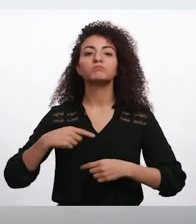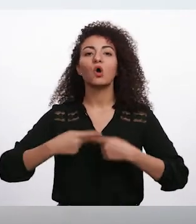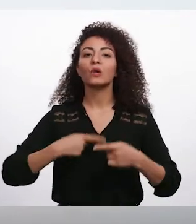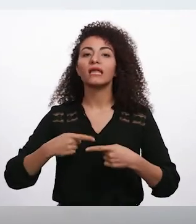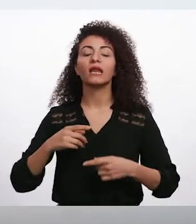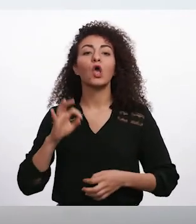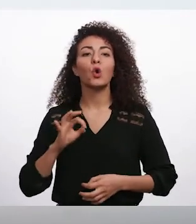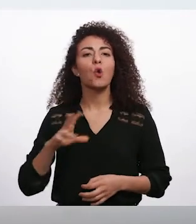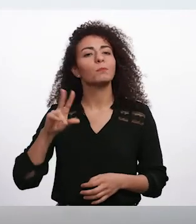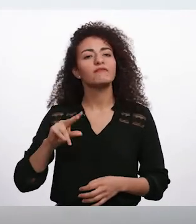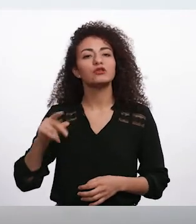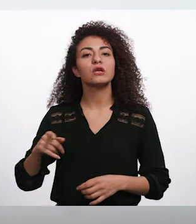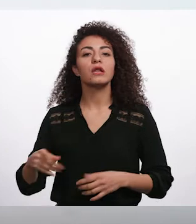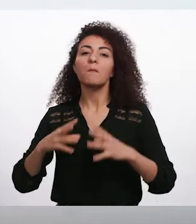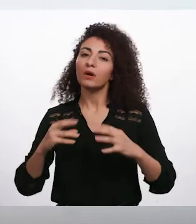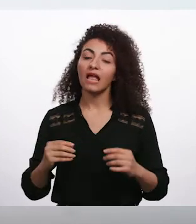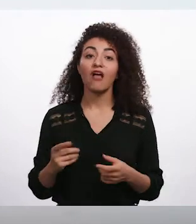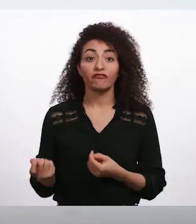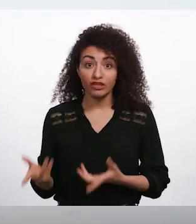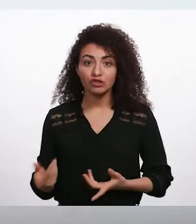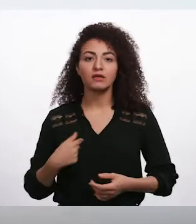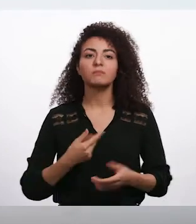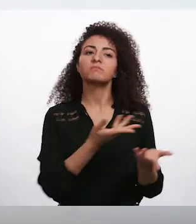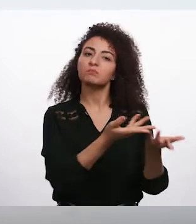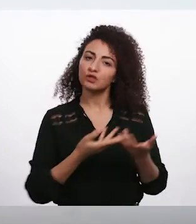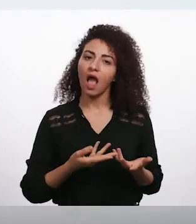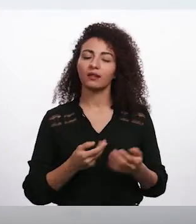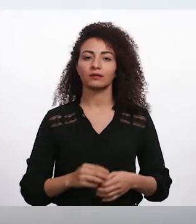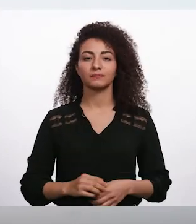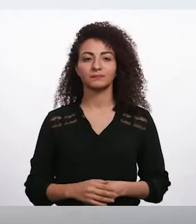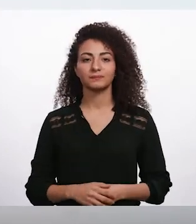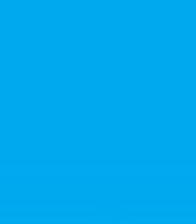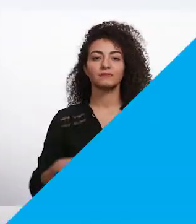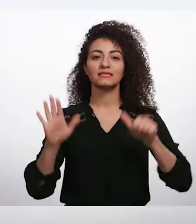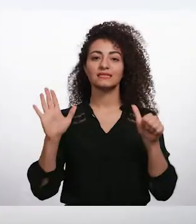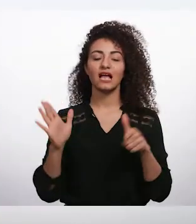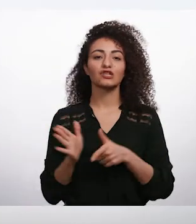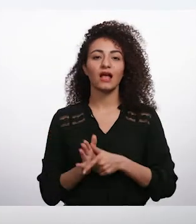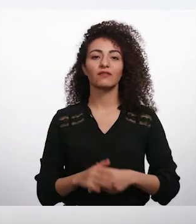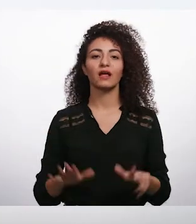يومي، وإذا حسيناهم منهم مرتاحين ما نخاف نطلب المساعدة ونتوجه للخدمات.